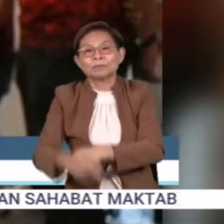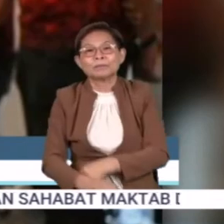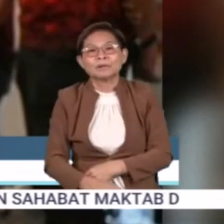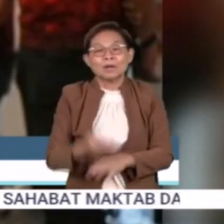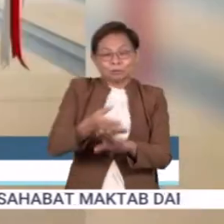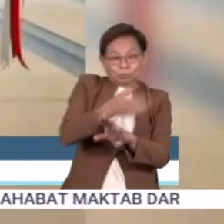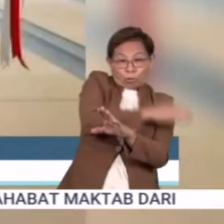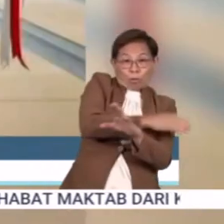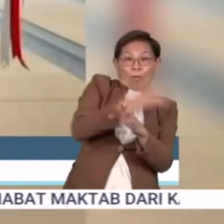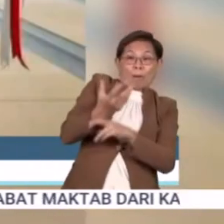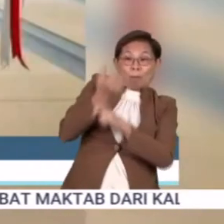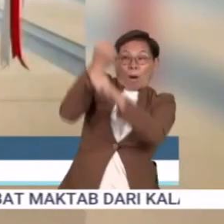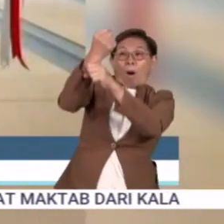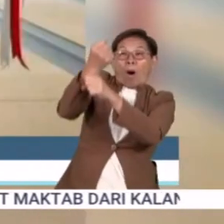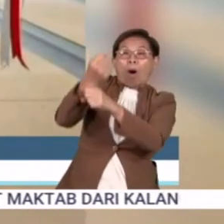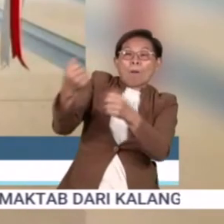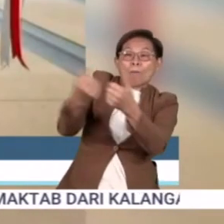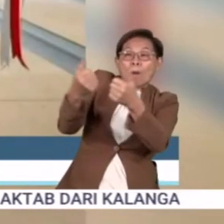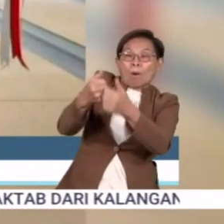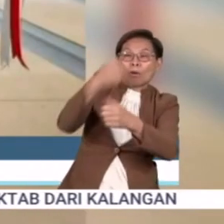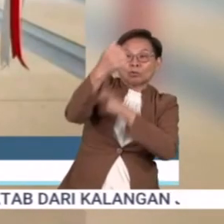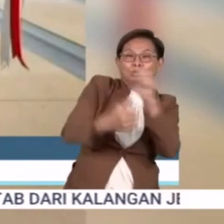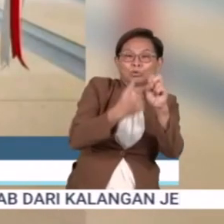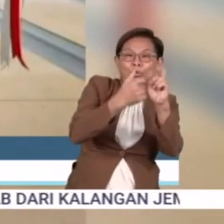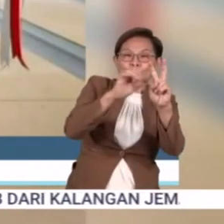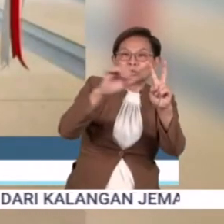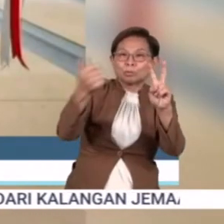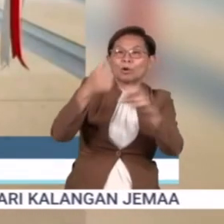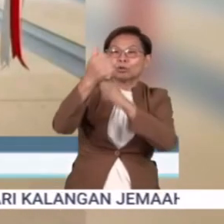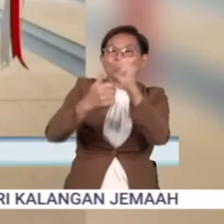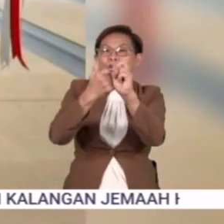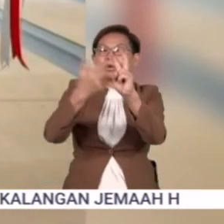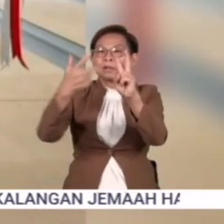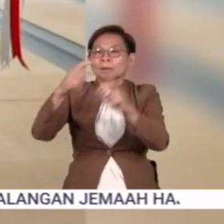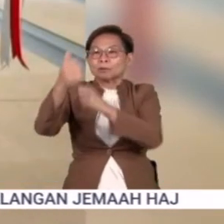sebelum ini pernah memenangi kejohanan berkenaan pada 2010, 2013 dan 2014.